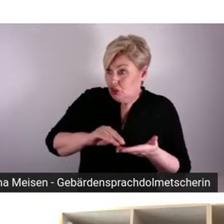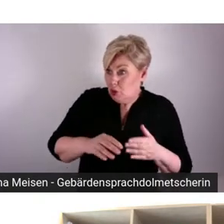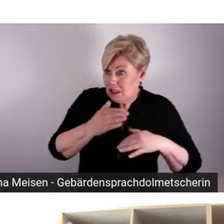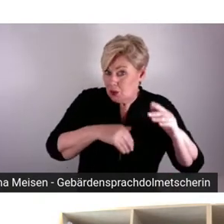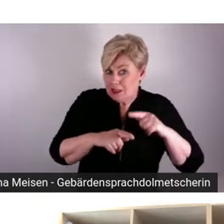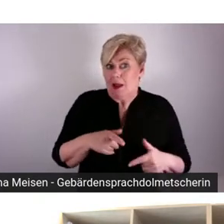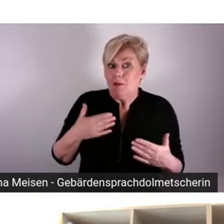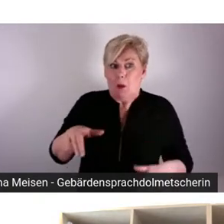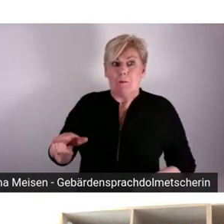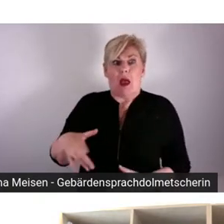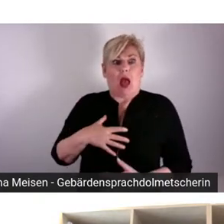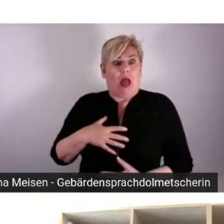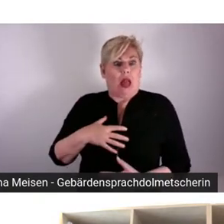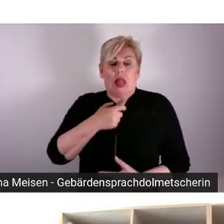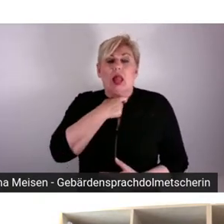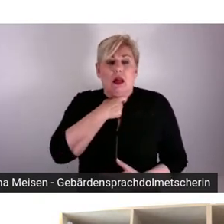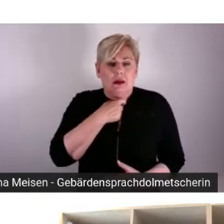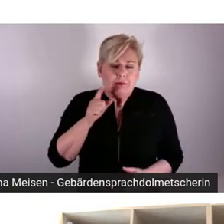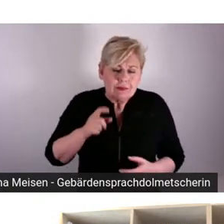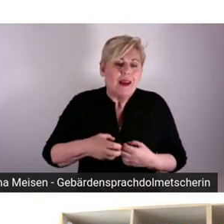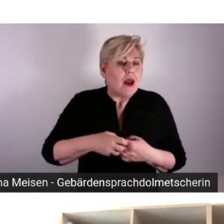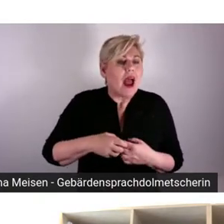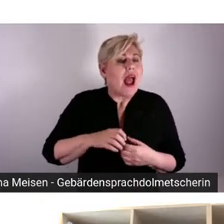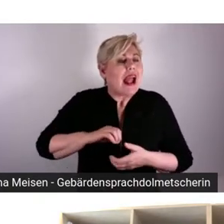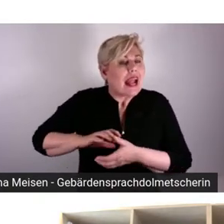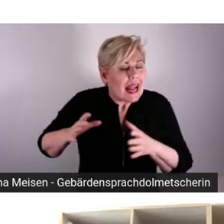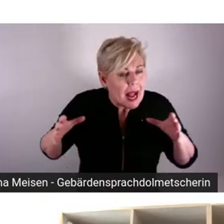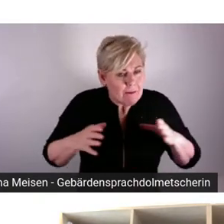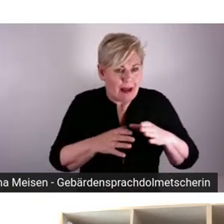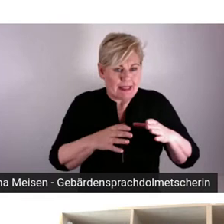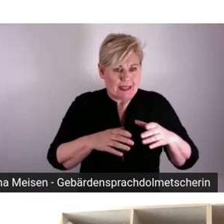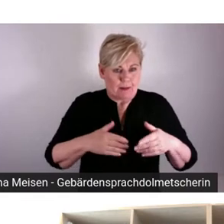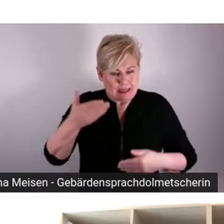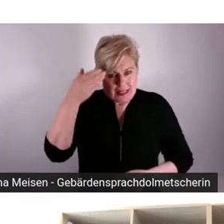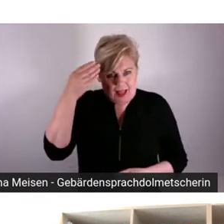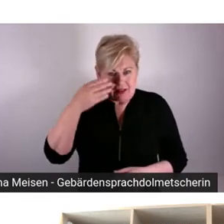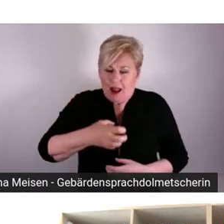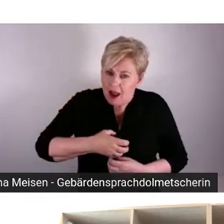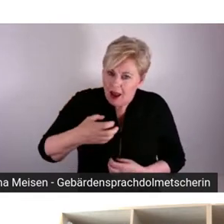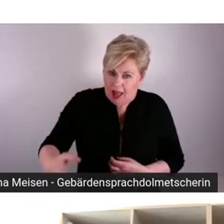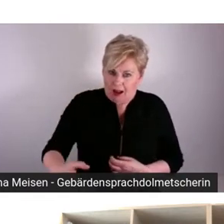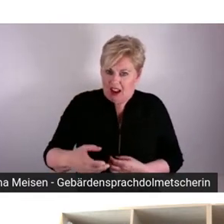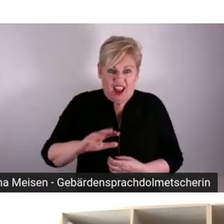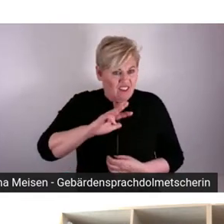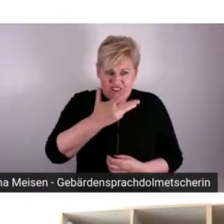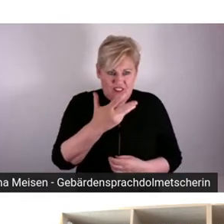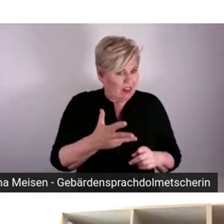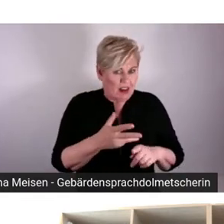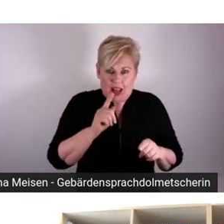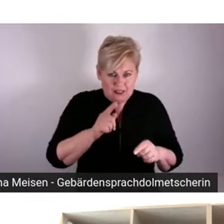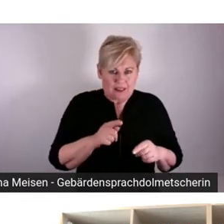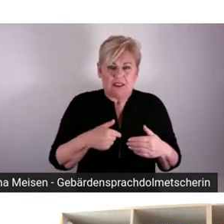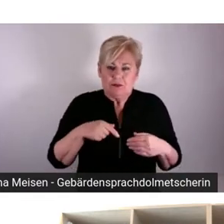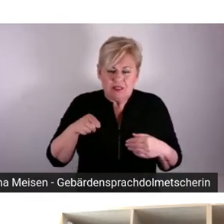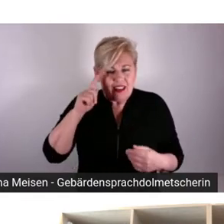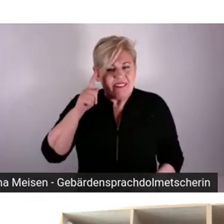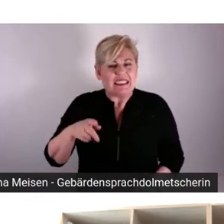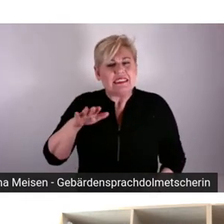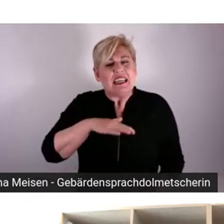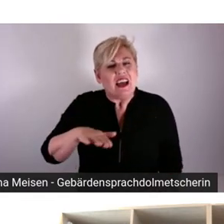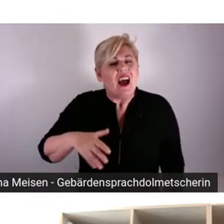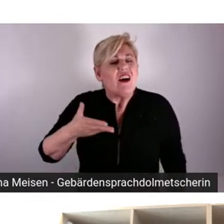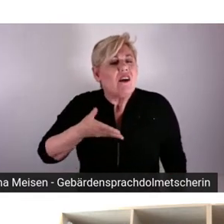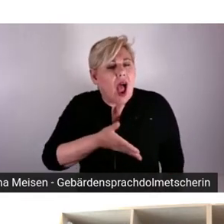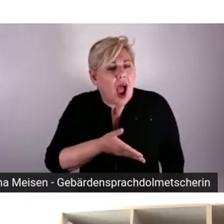sagen längeres gemeinsames Lernen, das heißt nicht nach der vierten Klasse schon Aufteilung auf die weiterführenden Schulen. Wir wissen, dass da besonders Kinder aus armen